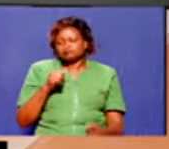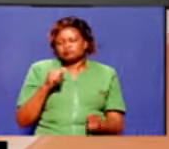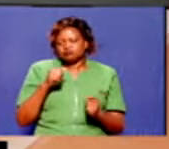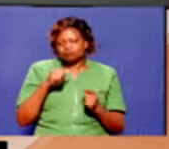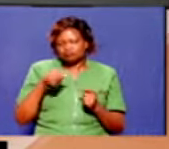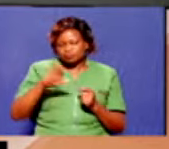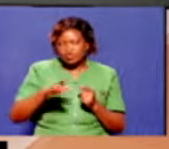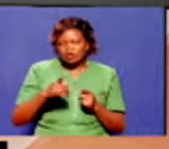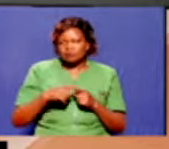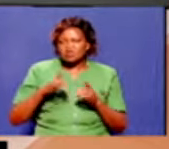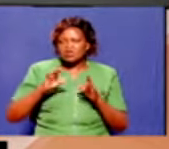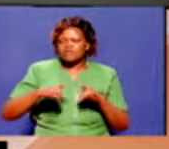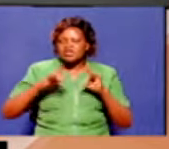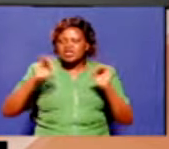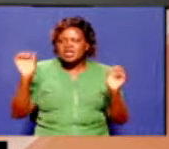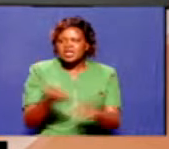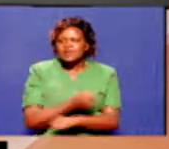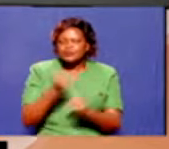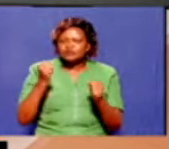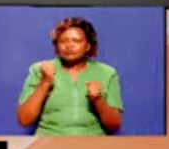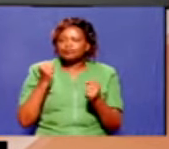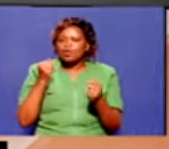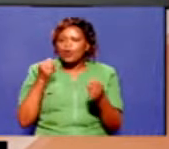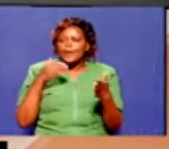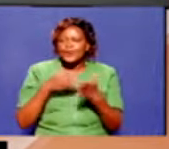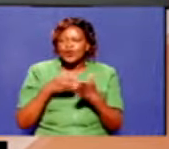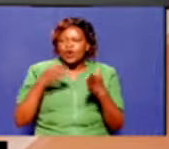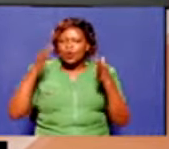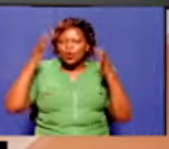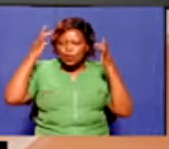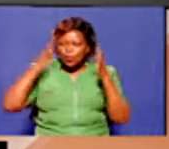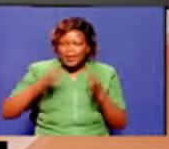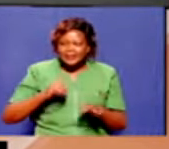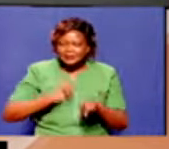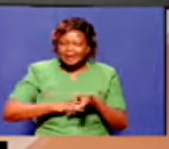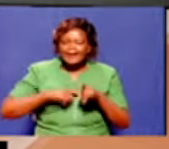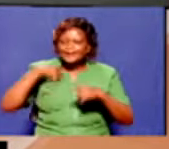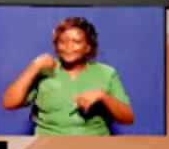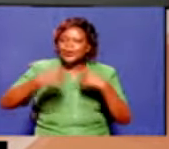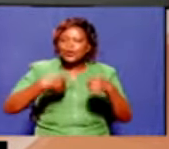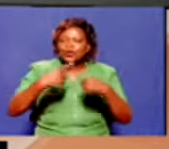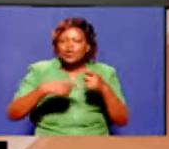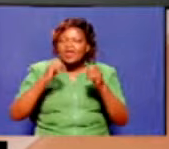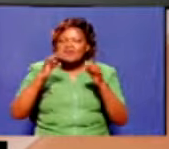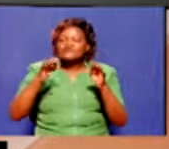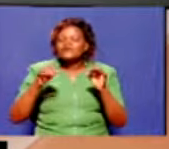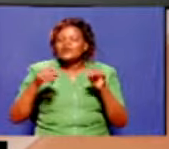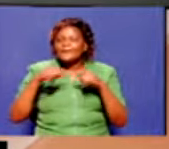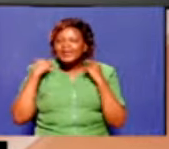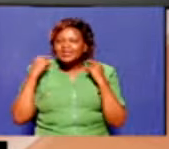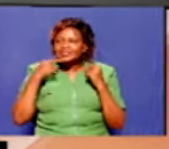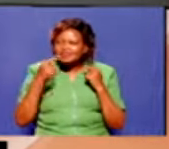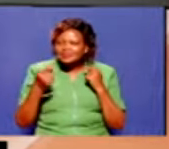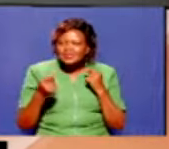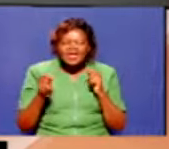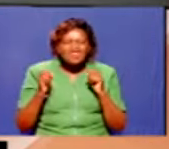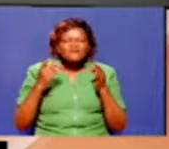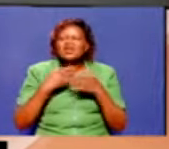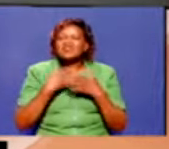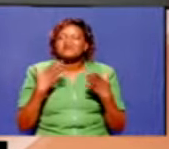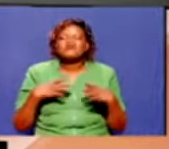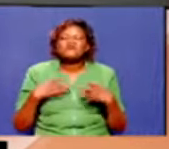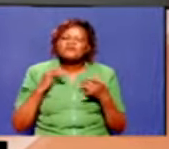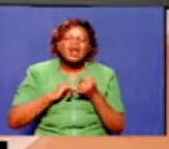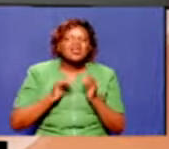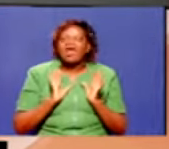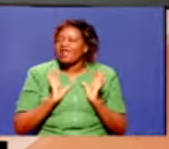huruhusiwi kusimamisha arusi ikiendelea. Hata mchungaji akisema kama kuna mtu anapinga hii